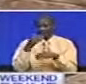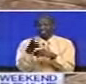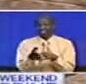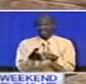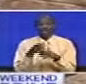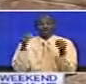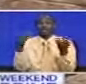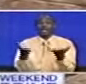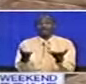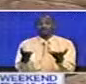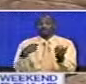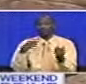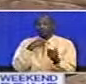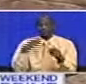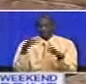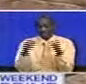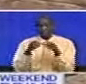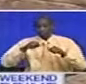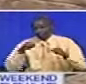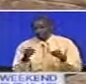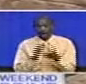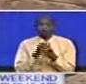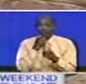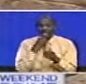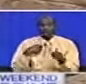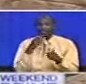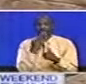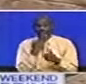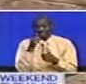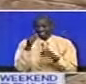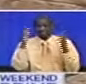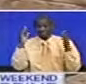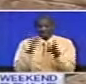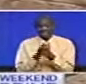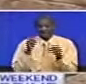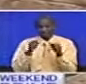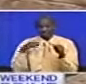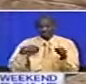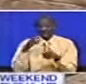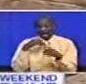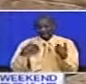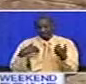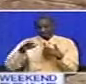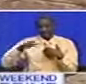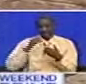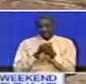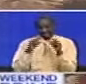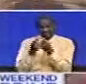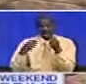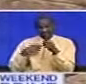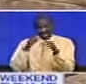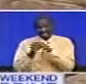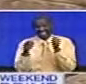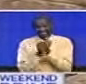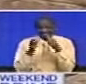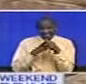So tunataka kama club kama ni Sofapaka kama Gor Mahia ama FC Leopards, hizi club kubwa kubwa, wakiwa na mahali ambao kuna teams za under 18,